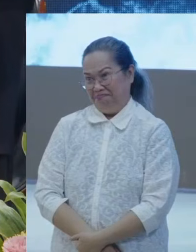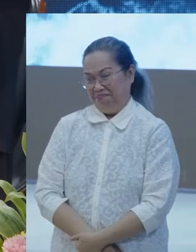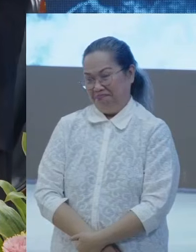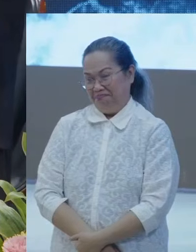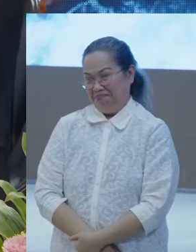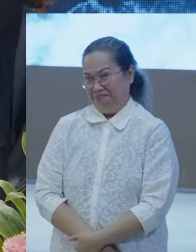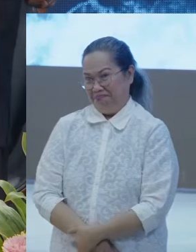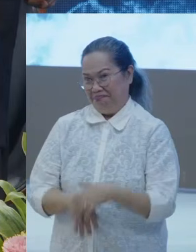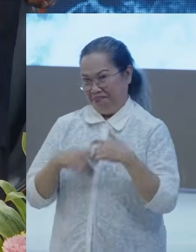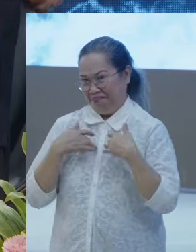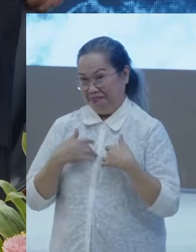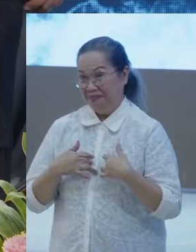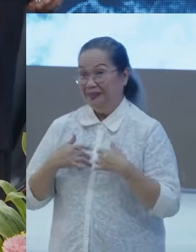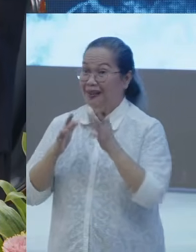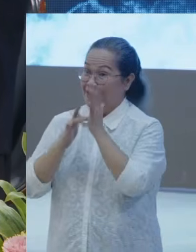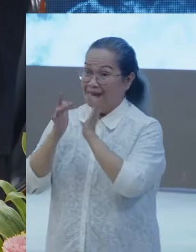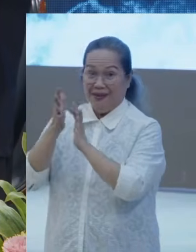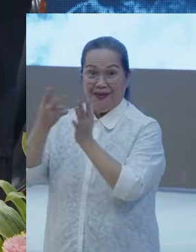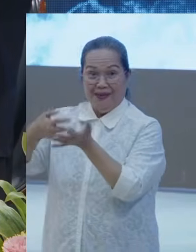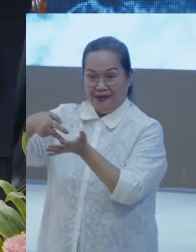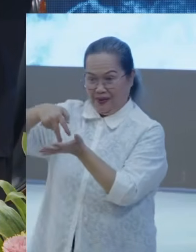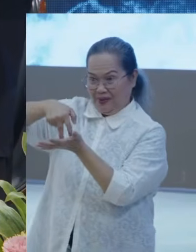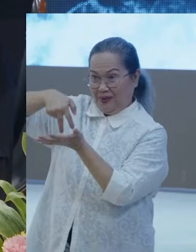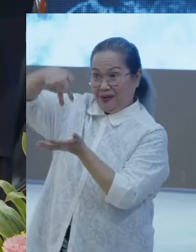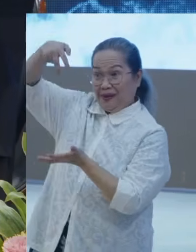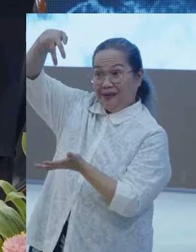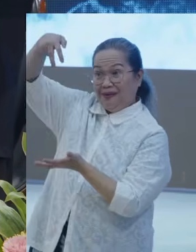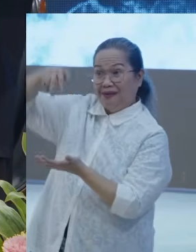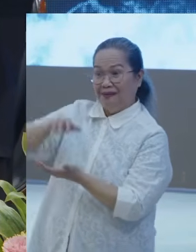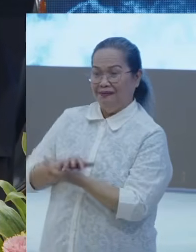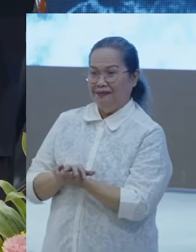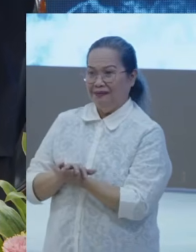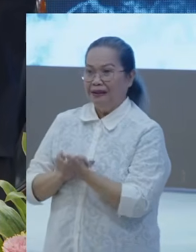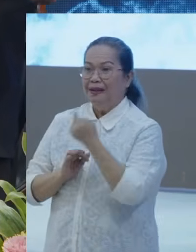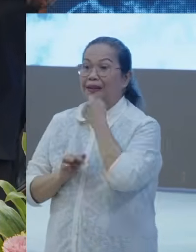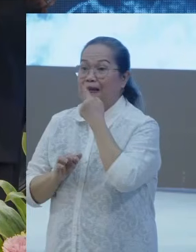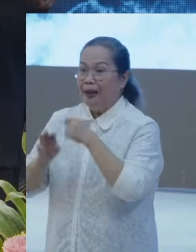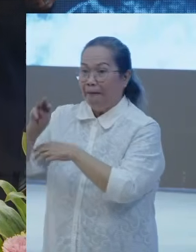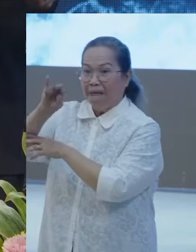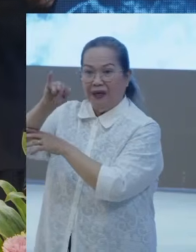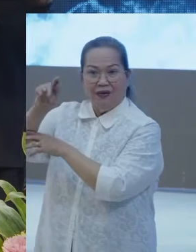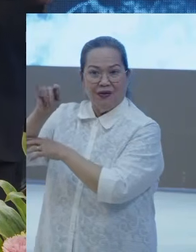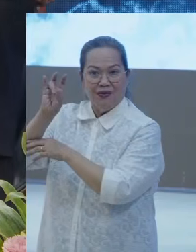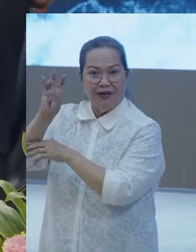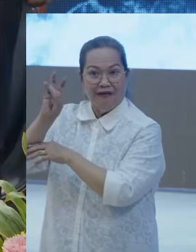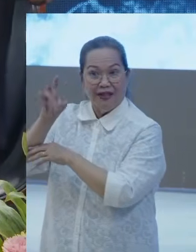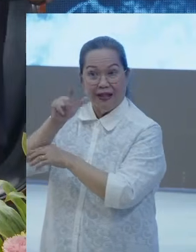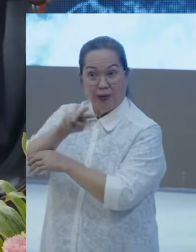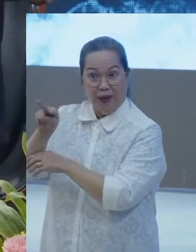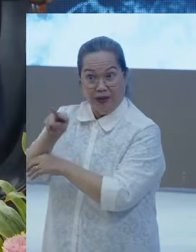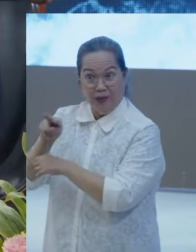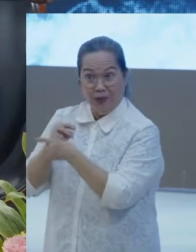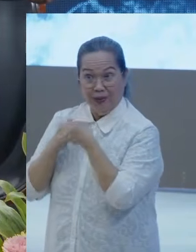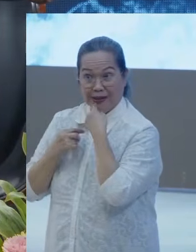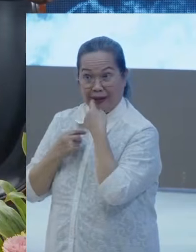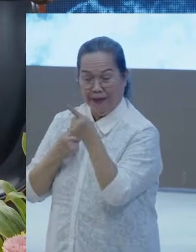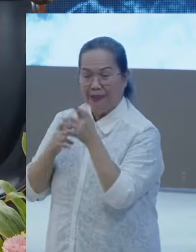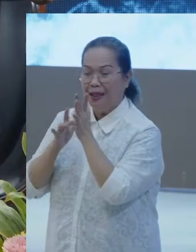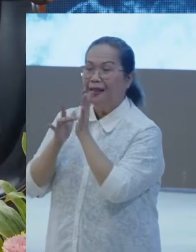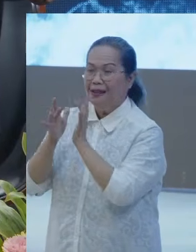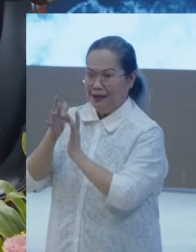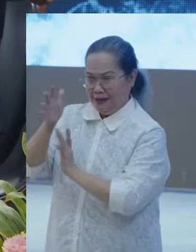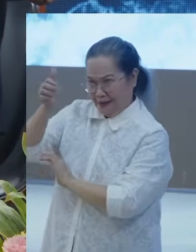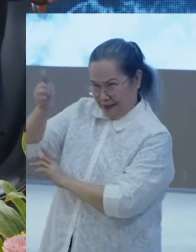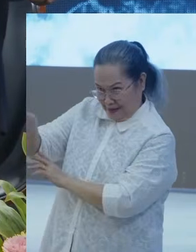Ang kanyang resurrection, mga kapatid, sabi niya sa Matthew 17:22, si Jesus